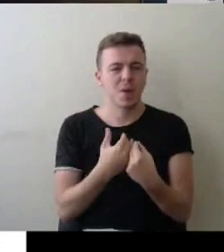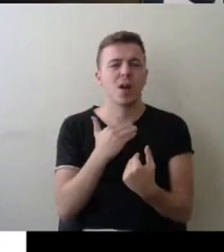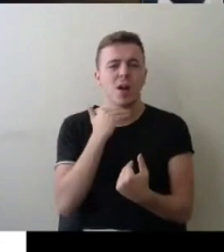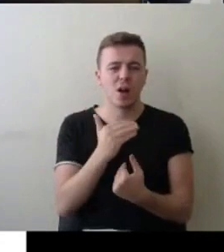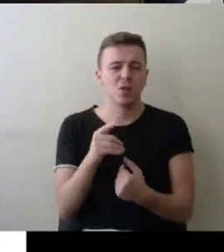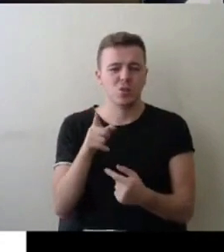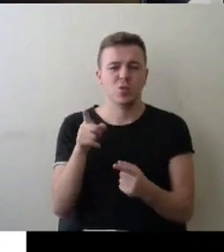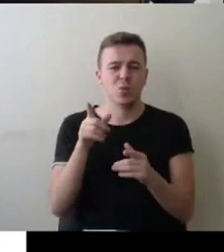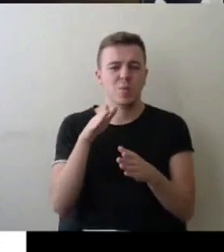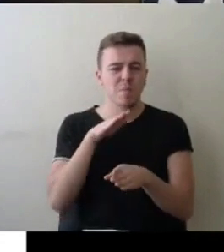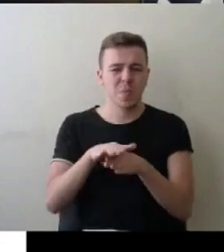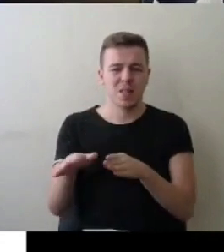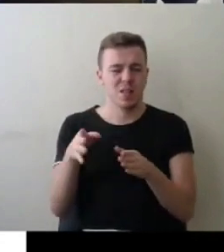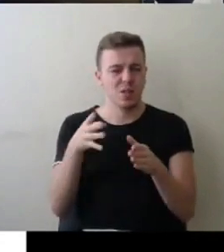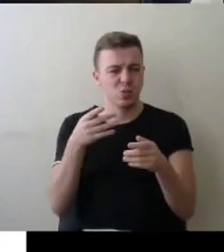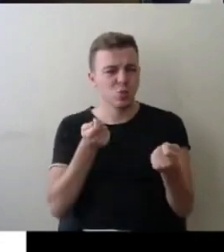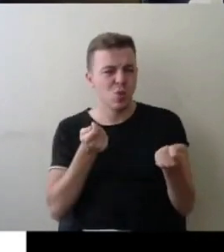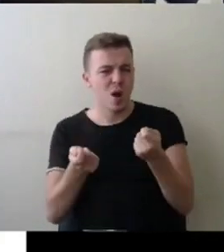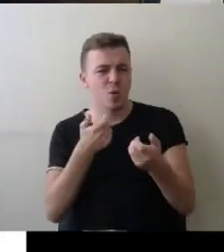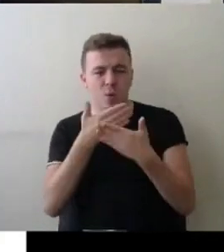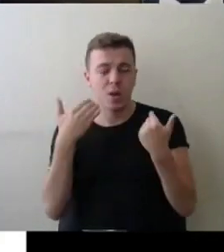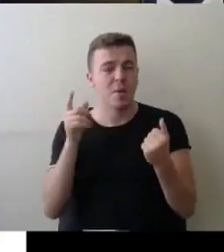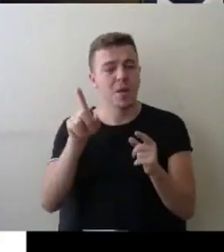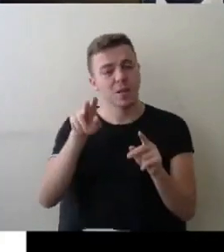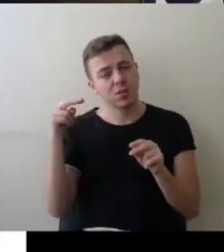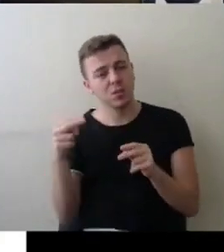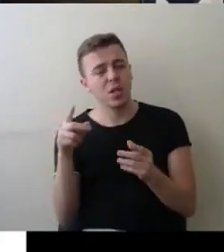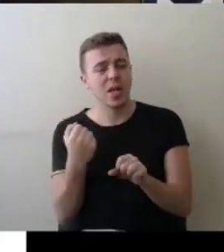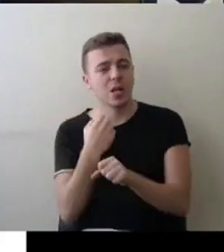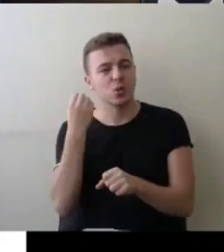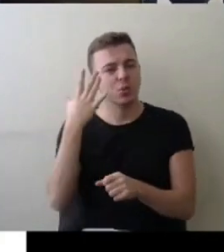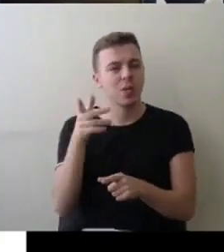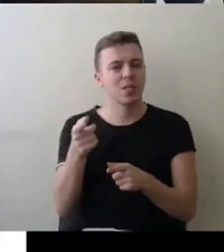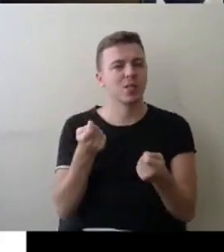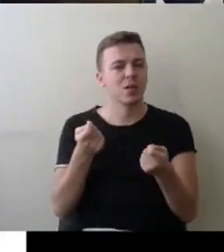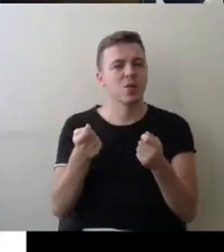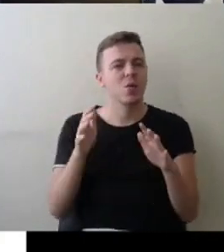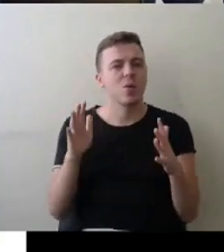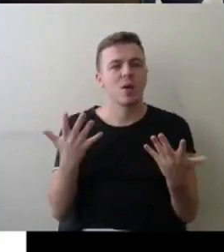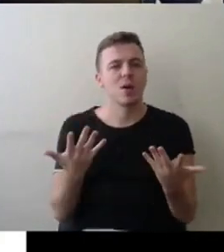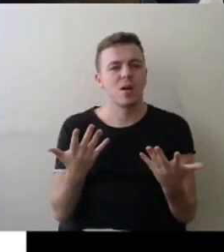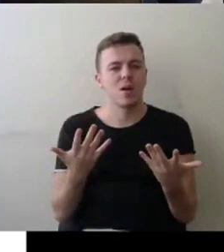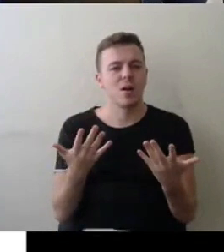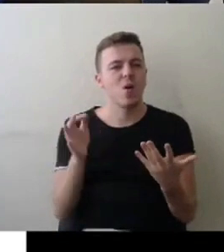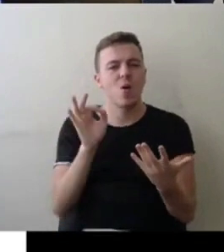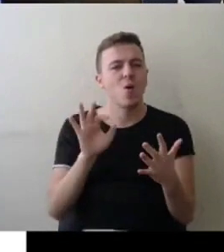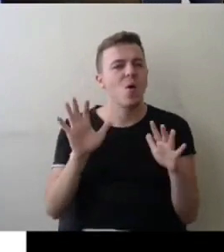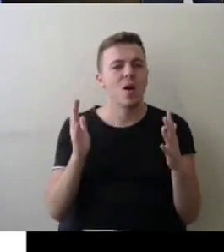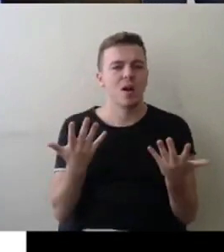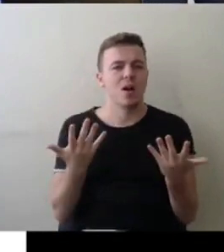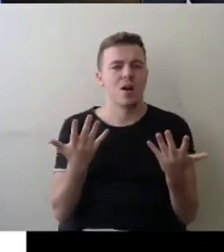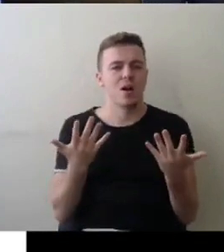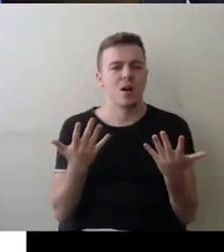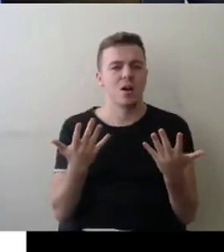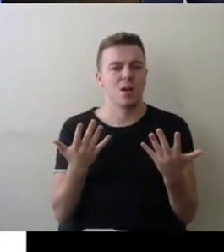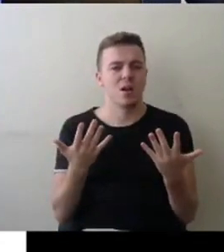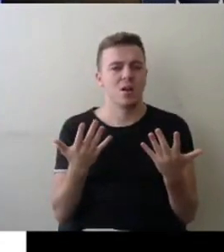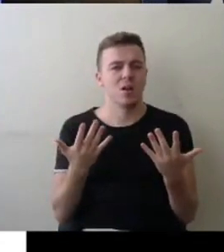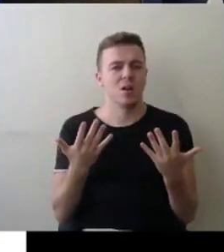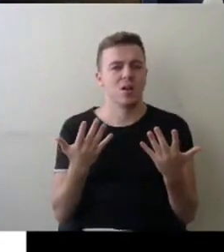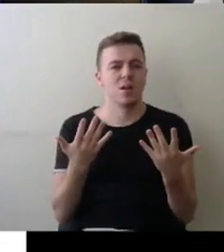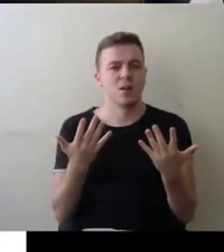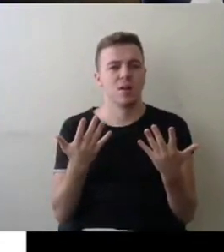sureguliuoja, bet iš kitos pusės labai svarbu suprasti, ką jinai, apie ką jinai kalba. Nes, kodėl aš taip